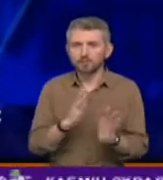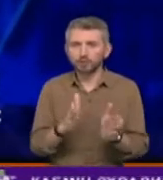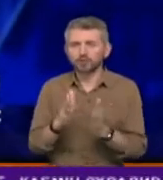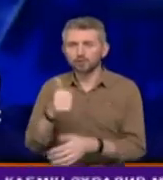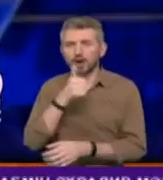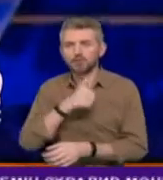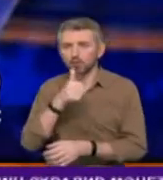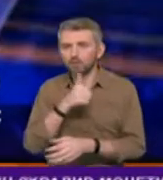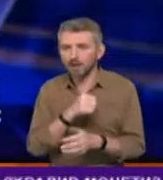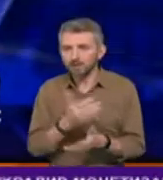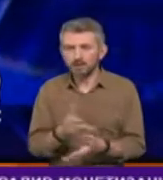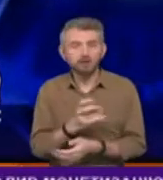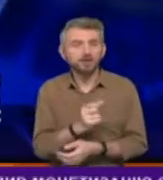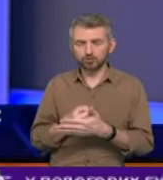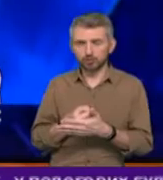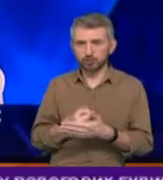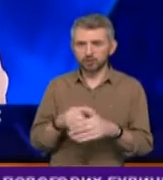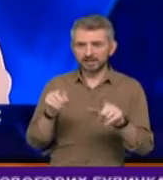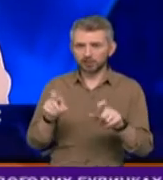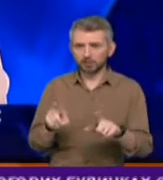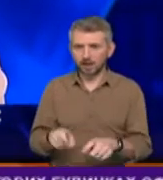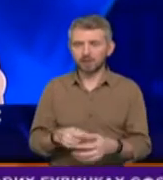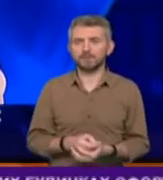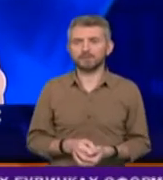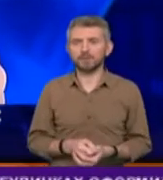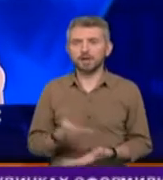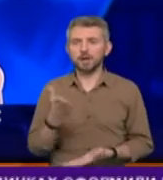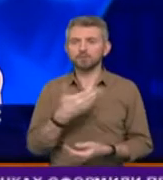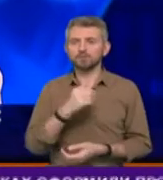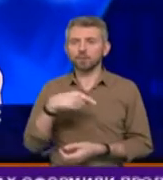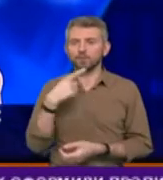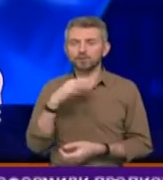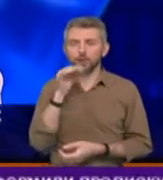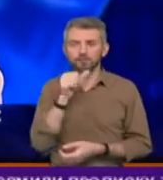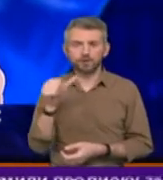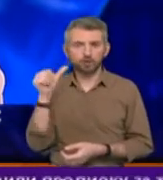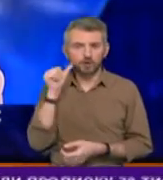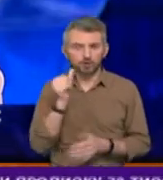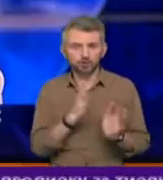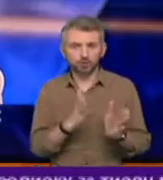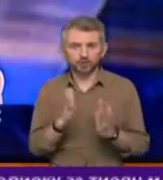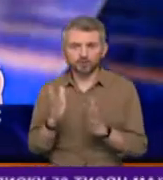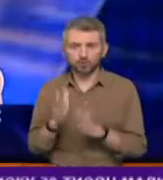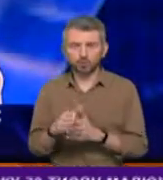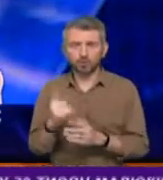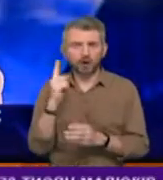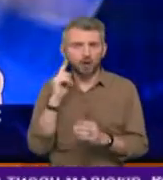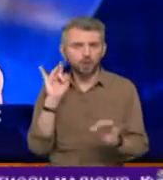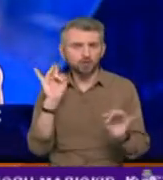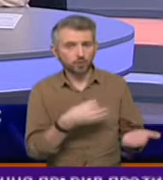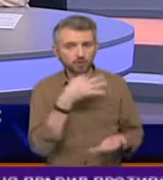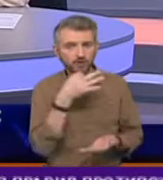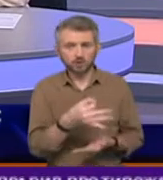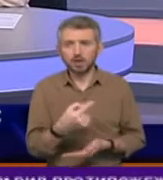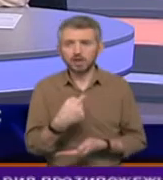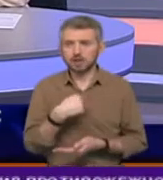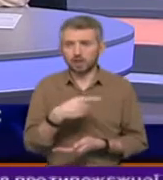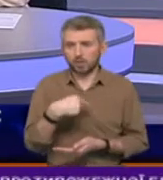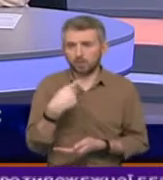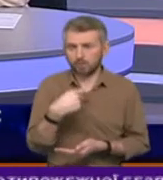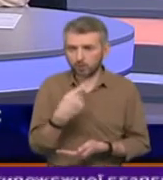вже мають такий бекграунд. А це от математика, пане Микито, це чому? Тому що в нас країна потребує, ну,